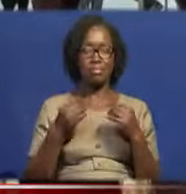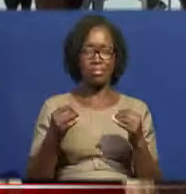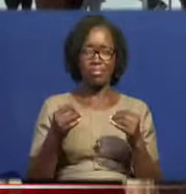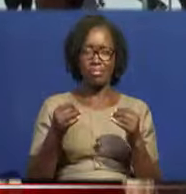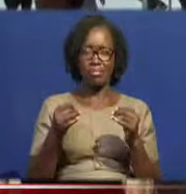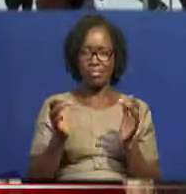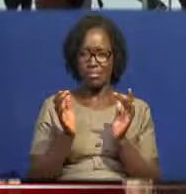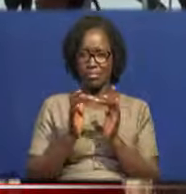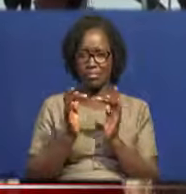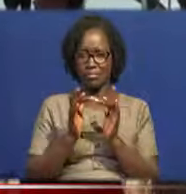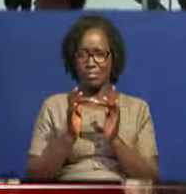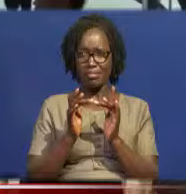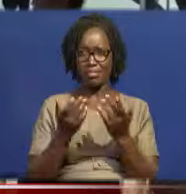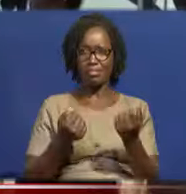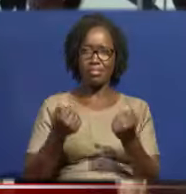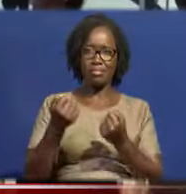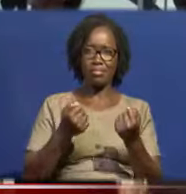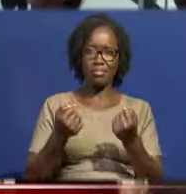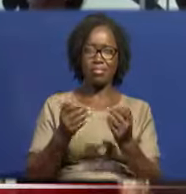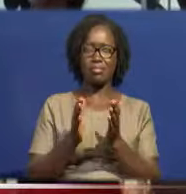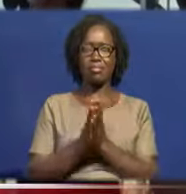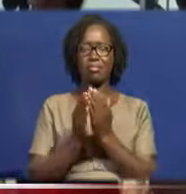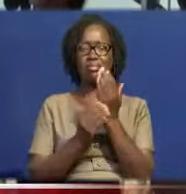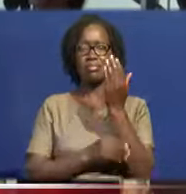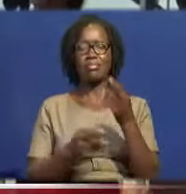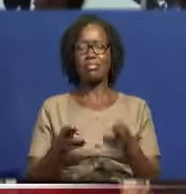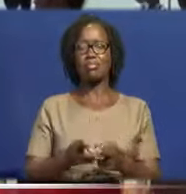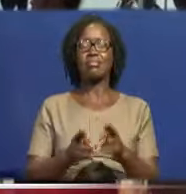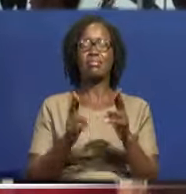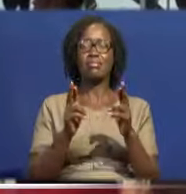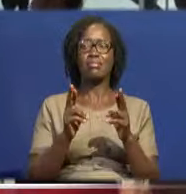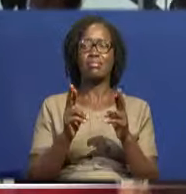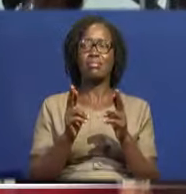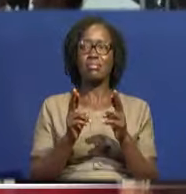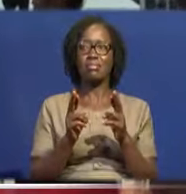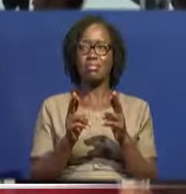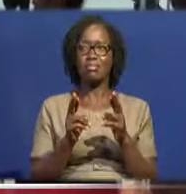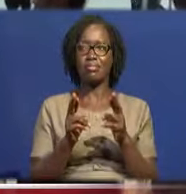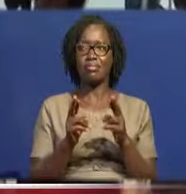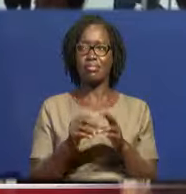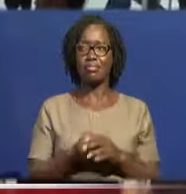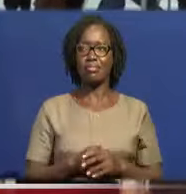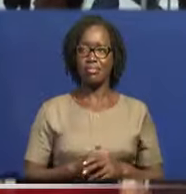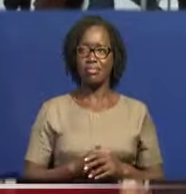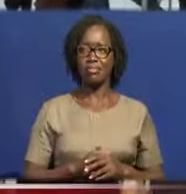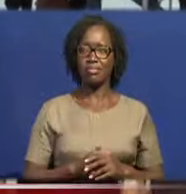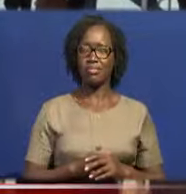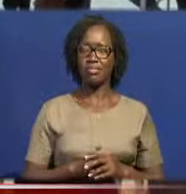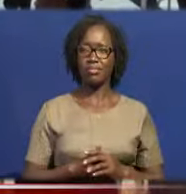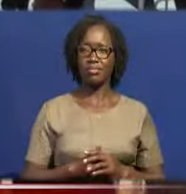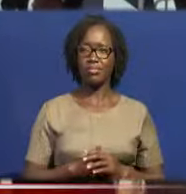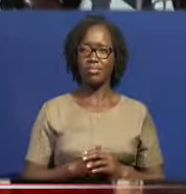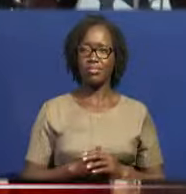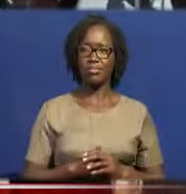hao na msako dhidi ya magari yasiyofaa kuwa barabarani. Joseph Wahungu, Darubini.